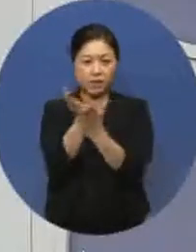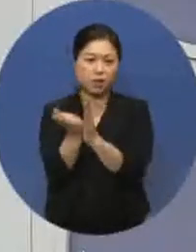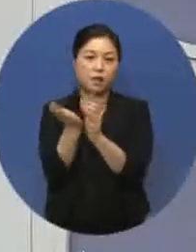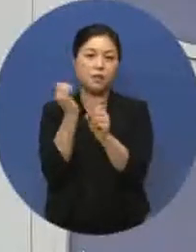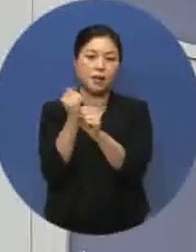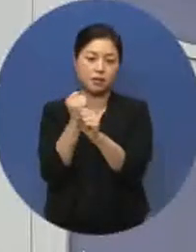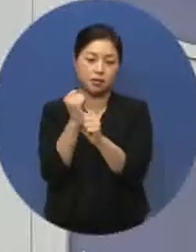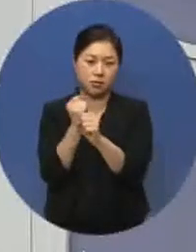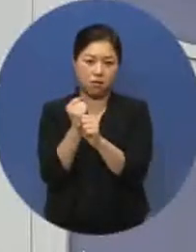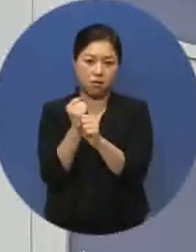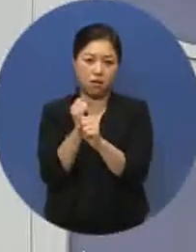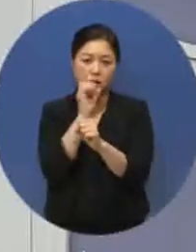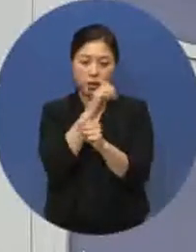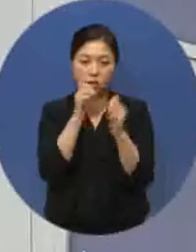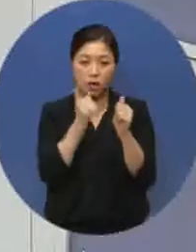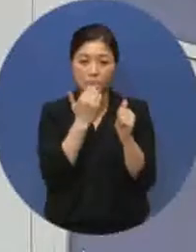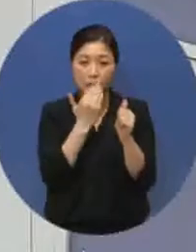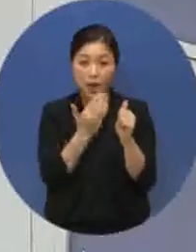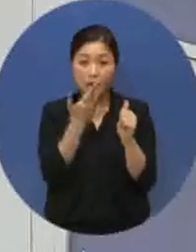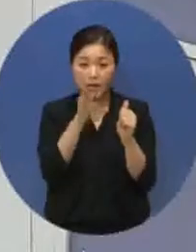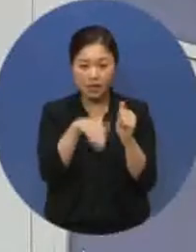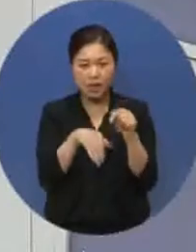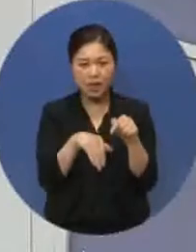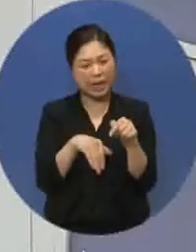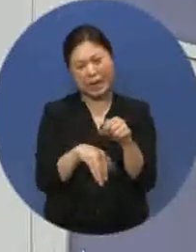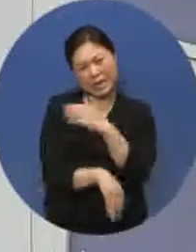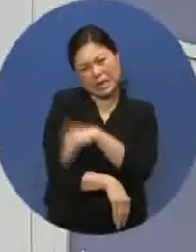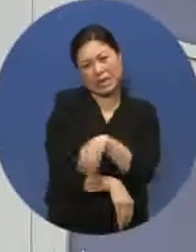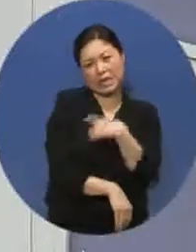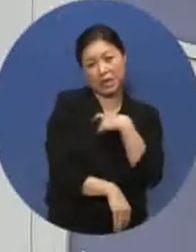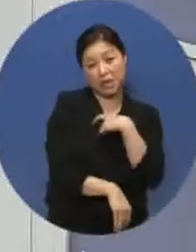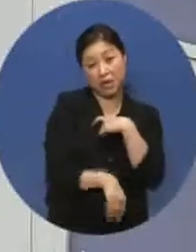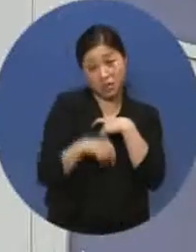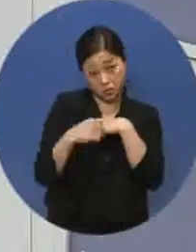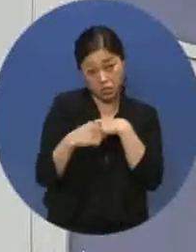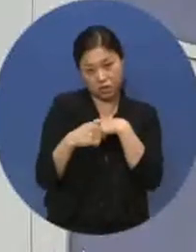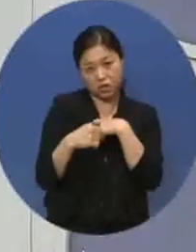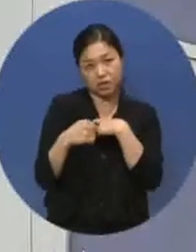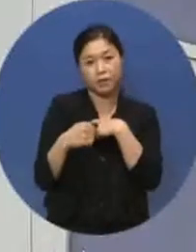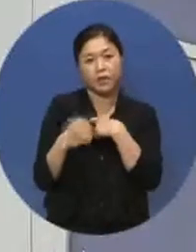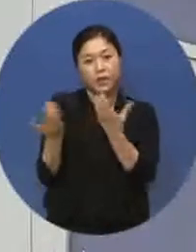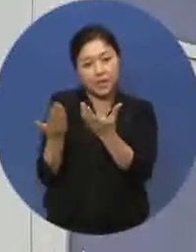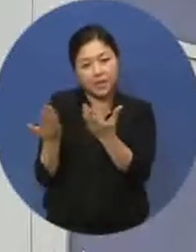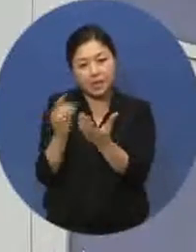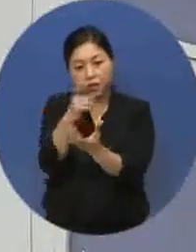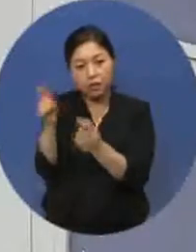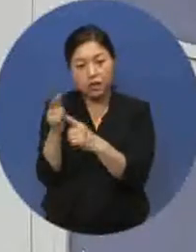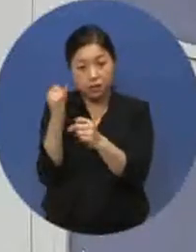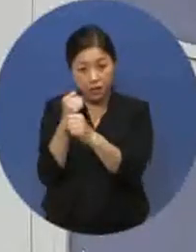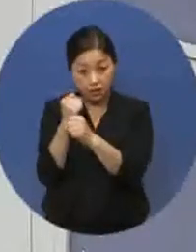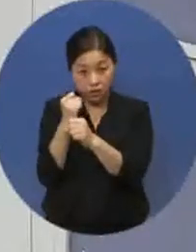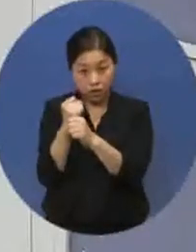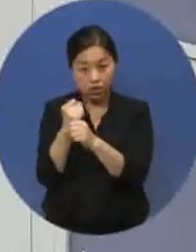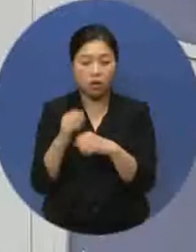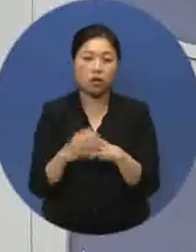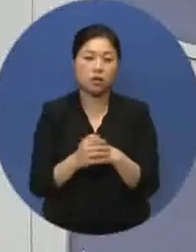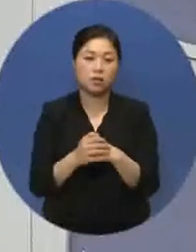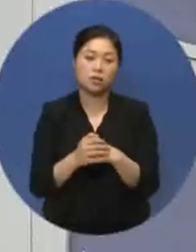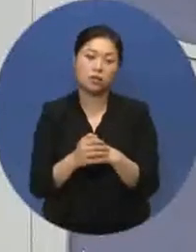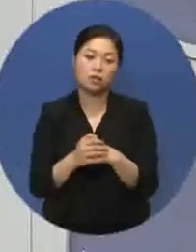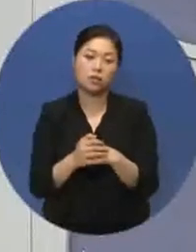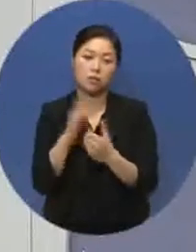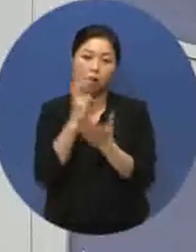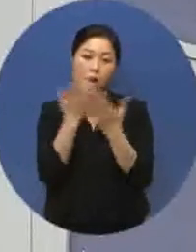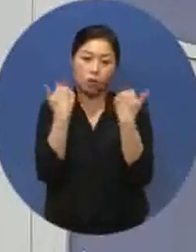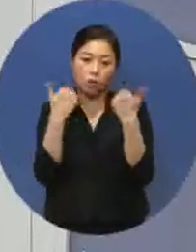하지 않는 업무들을 그 유사직역들을 만들어서 보완했었거든요. 근데 이제 로스쿨이 조입되고 지금 변호사